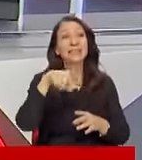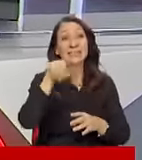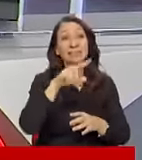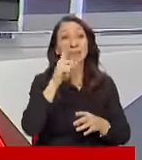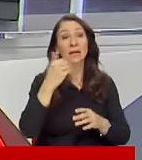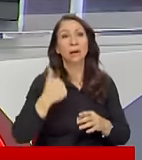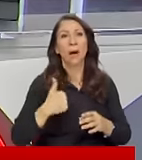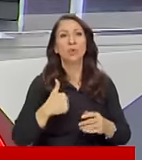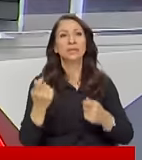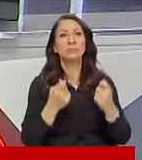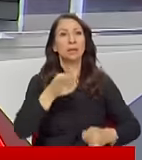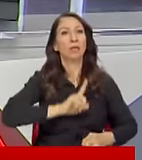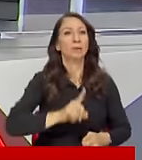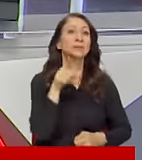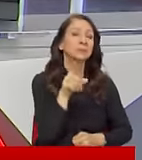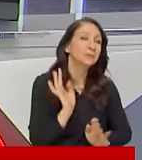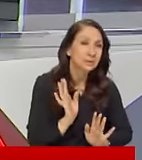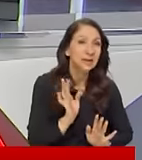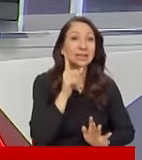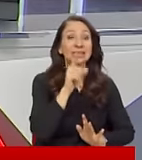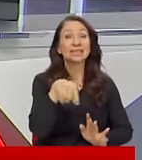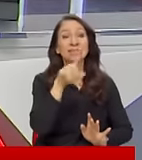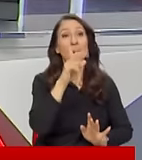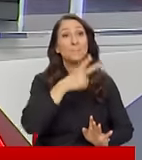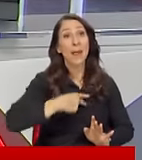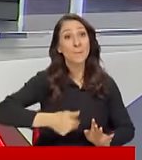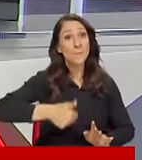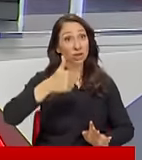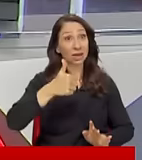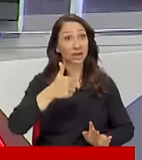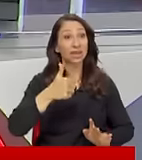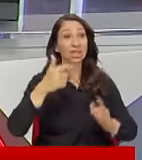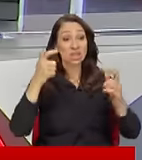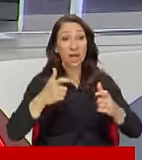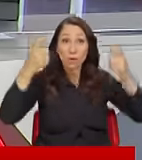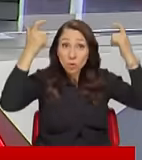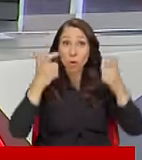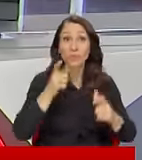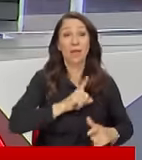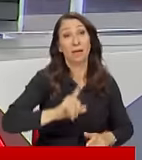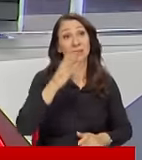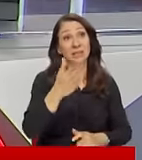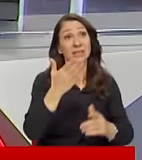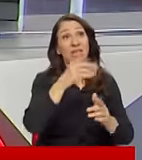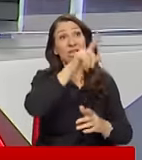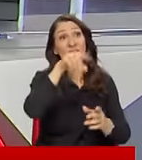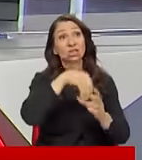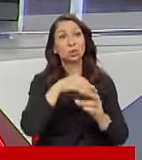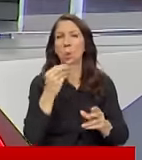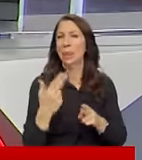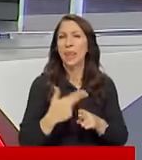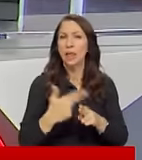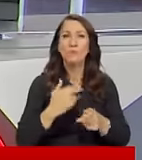bir kamu hizmetine talipsiniz. Siz bir belediye başkanlığına, şehre emin olmaya talipsiniz ki içinde çok